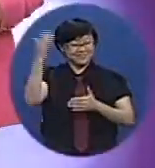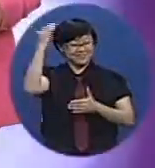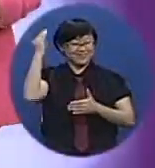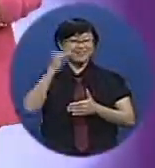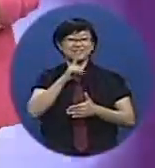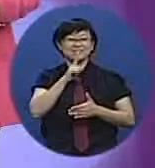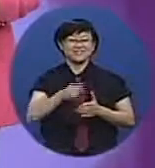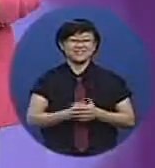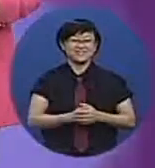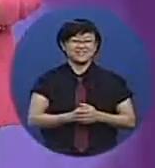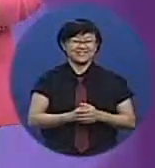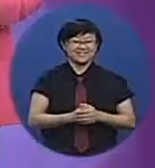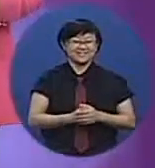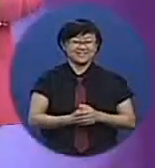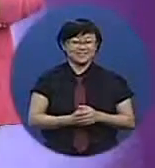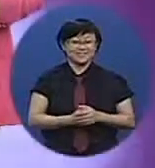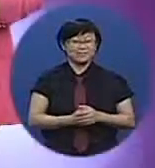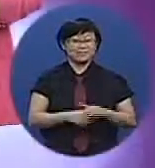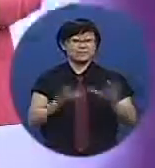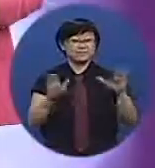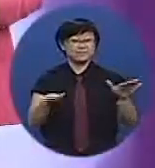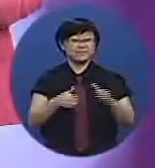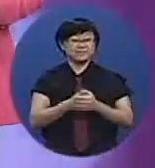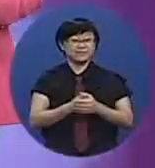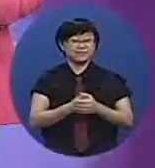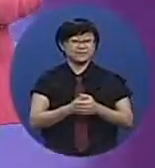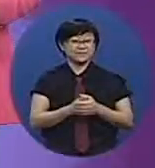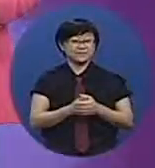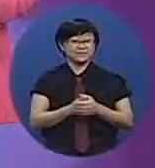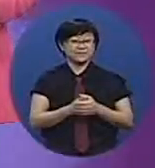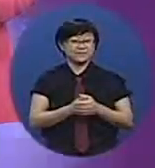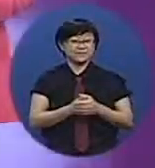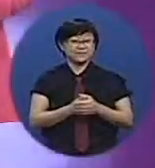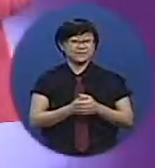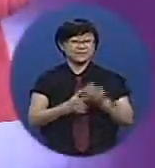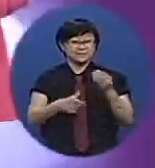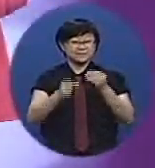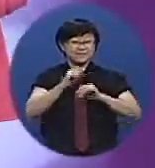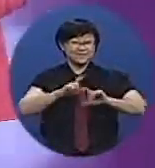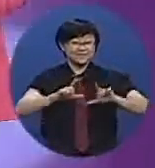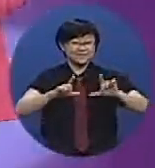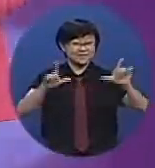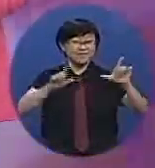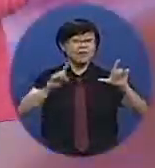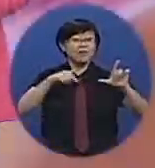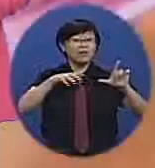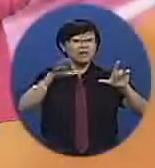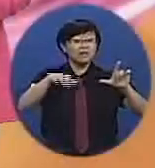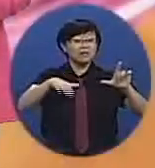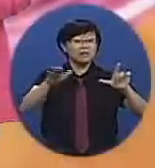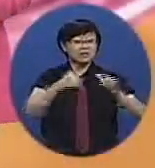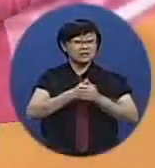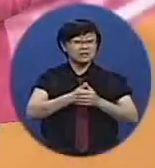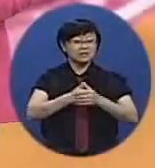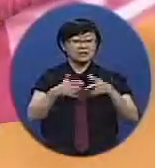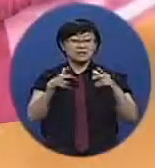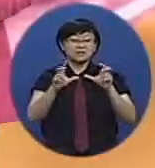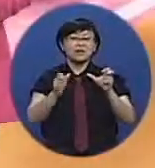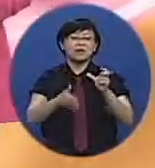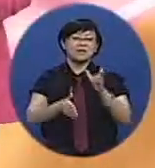네. 맞아요. 맞아요. 그러면 이번에 저기 네. 그 추석 때 어디로 다니러 가십니까?